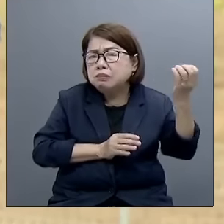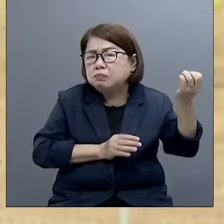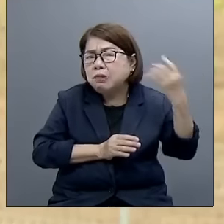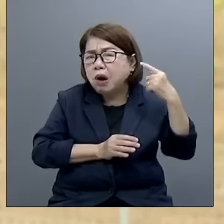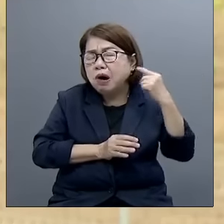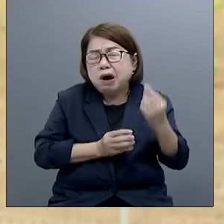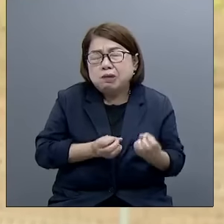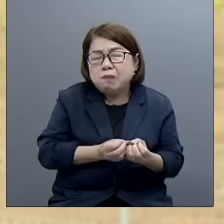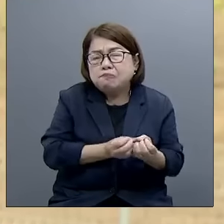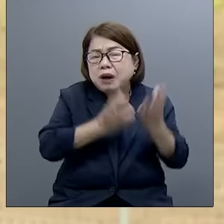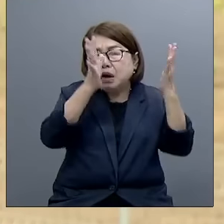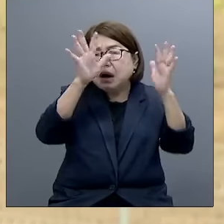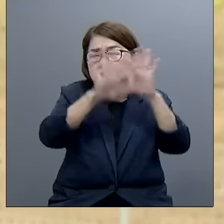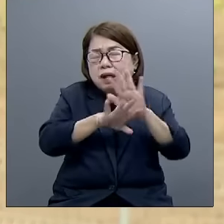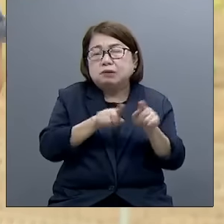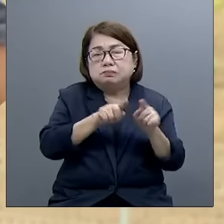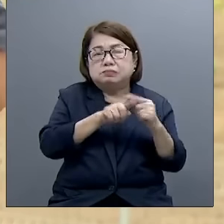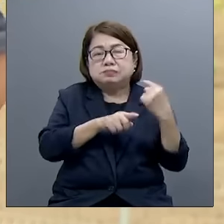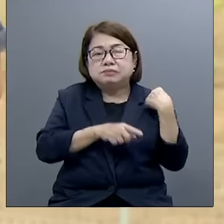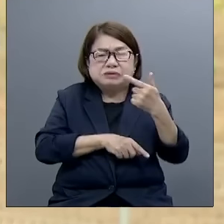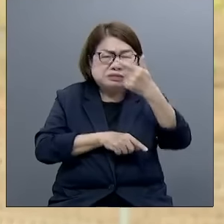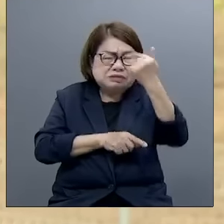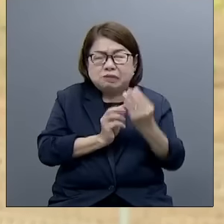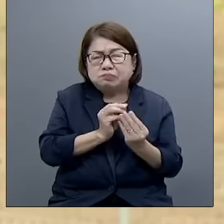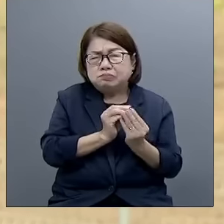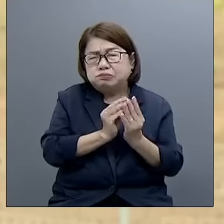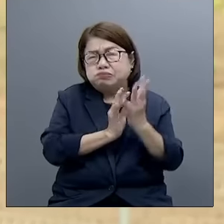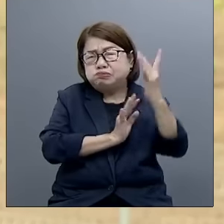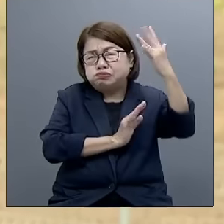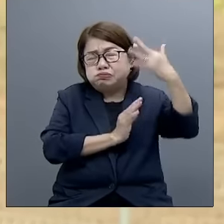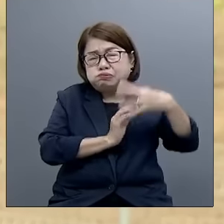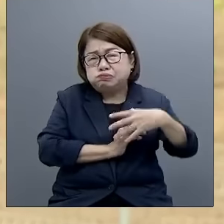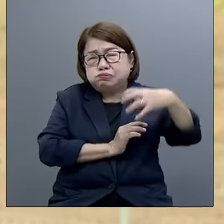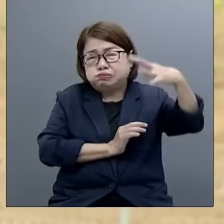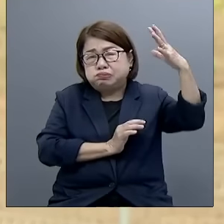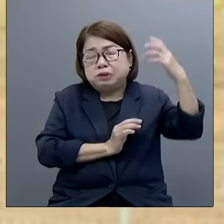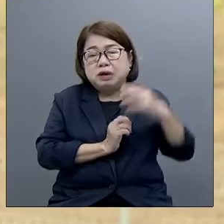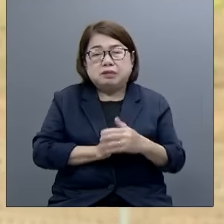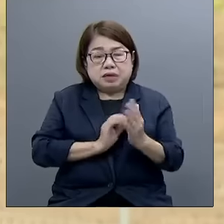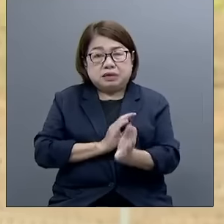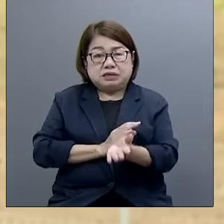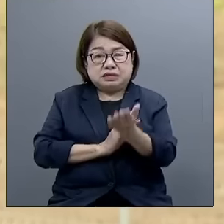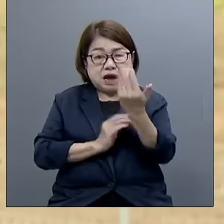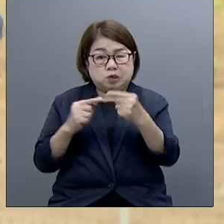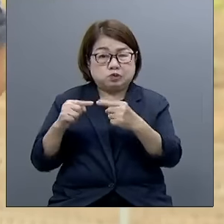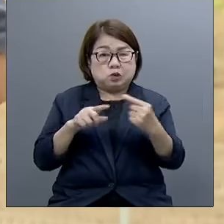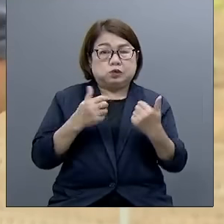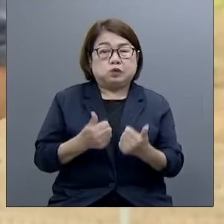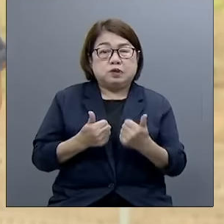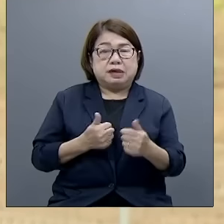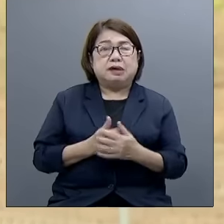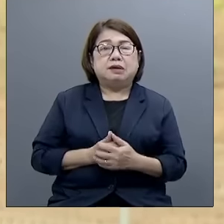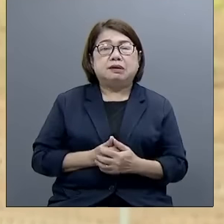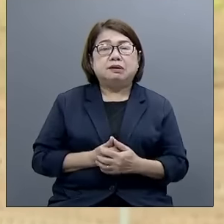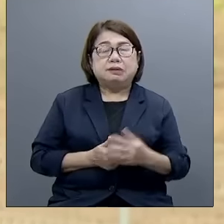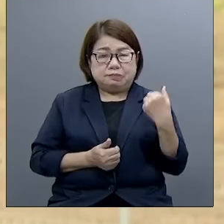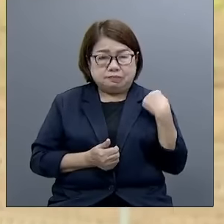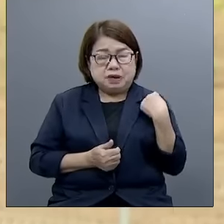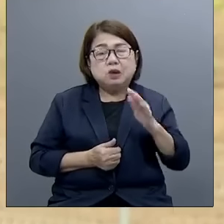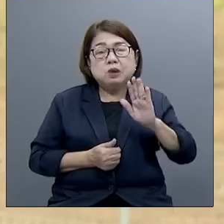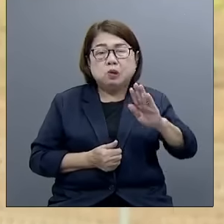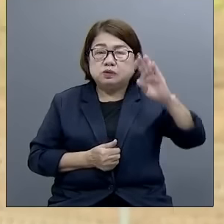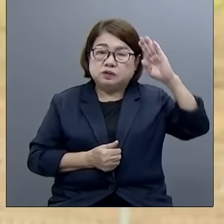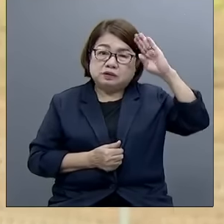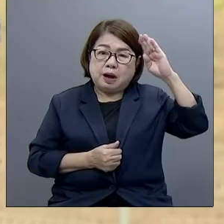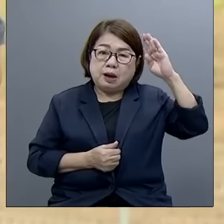พุ่งสูงเป็นจำนวนมากครับทำให้ที่นี่ตลอดทั้งช่วงเช้าที่ผ่านมาจนถึงขณะนี้นะครับมีความเคลื่อนไหวปฏิบัติการทางทห